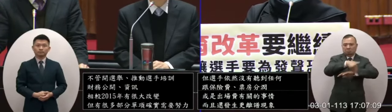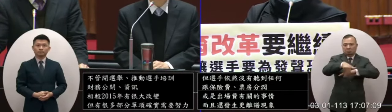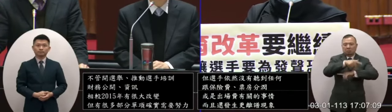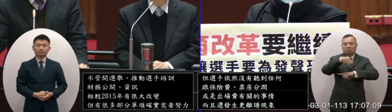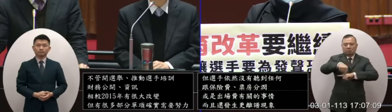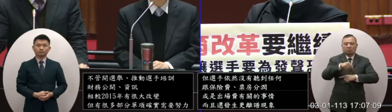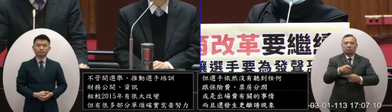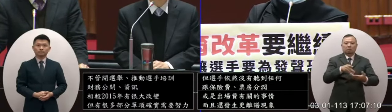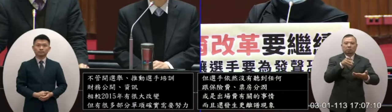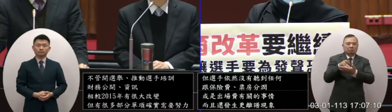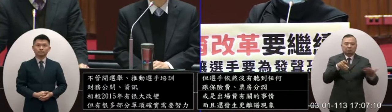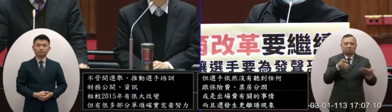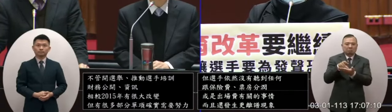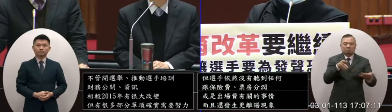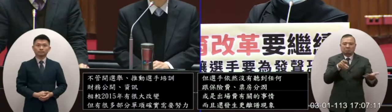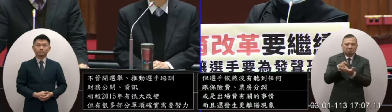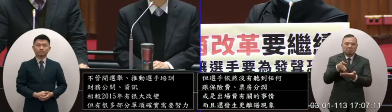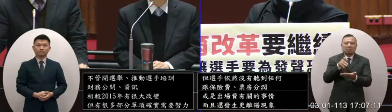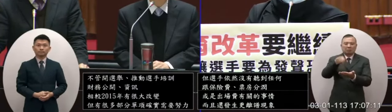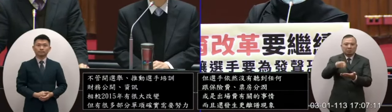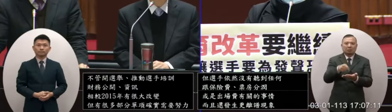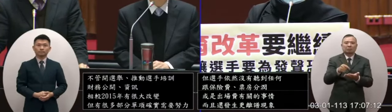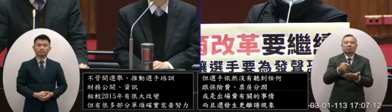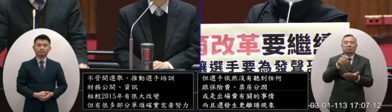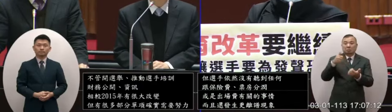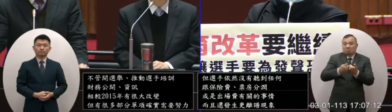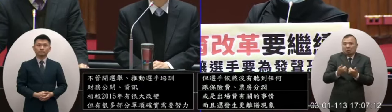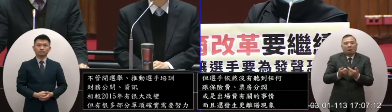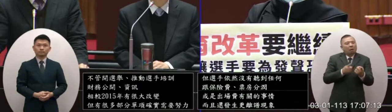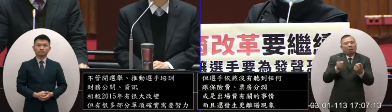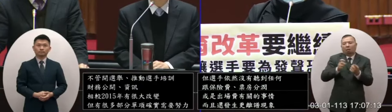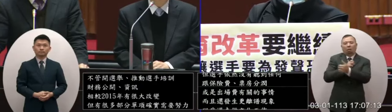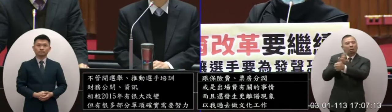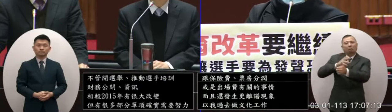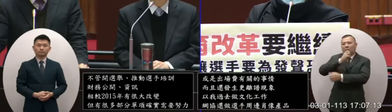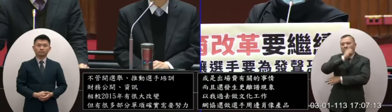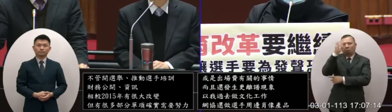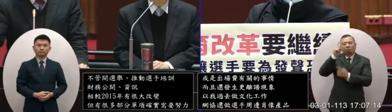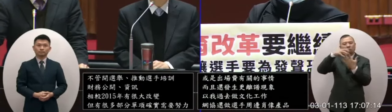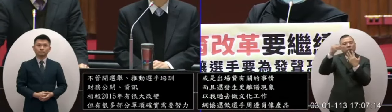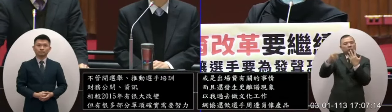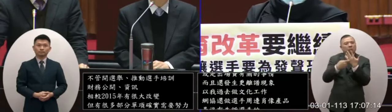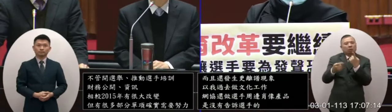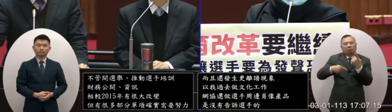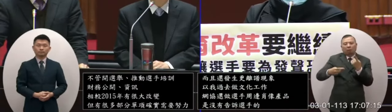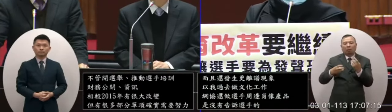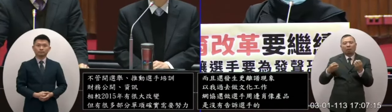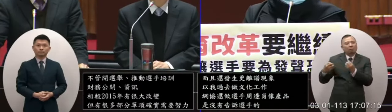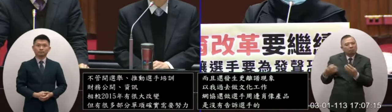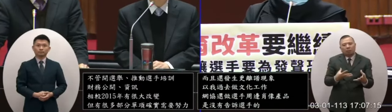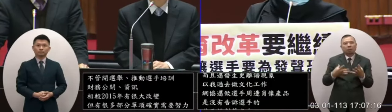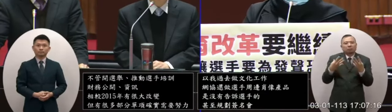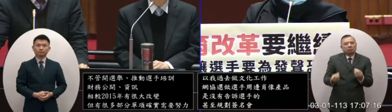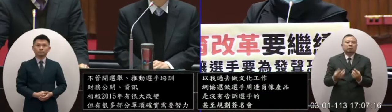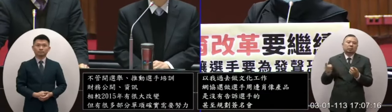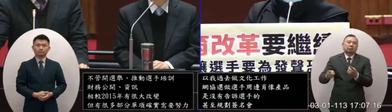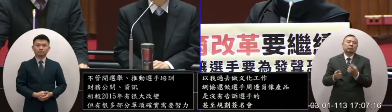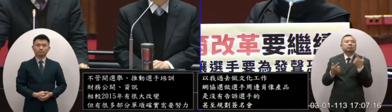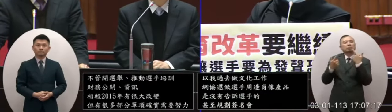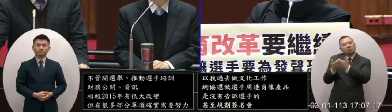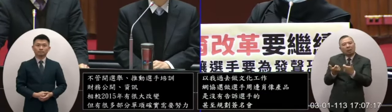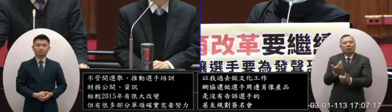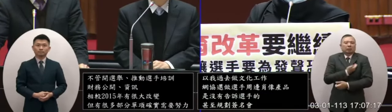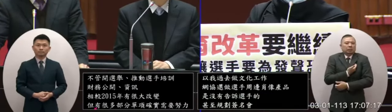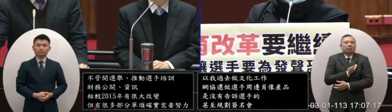所有的事情都已经对外对球迷公告，于是选手就必须要忍气吞声配合网协。